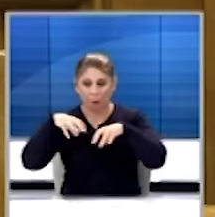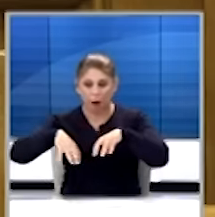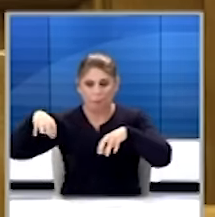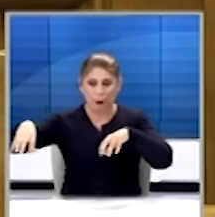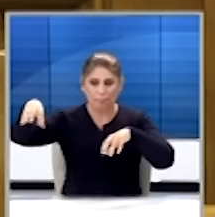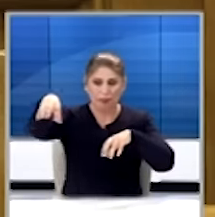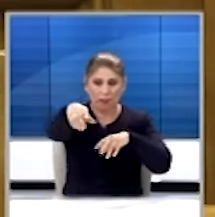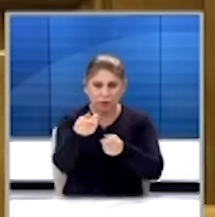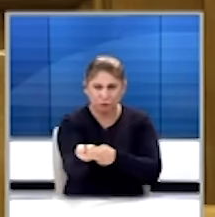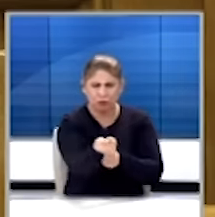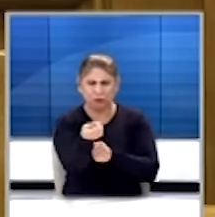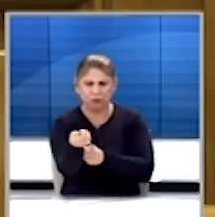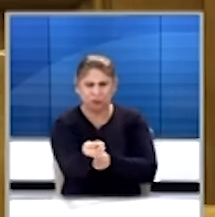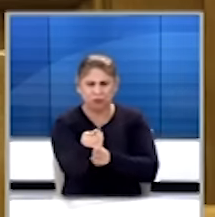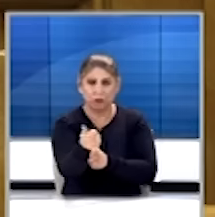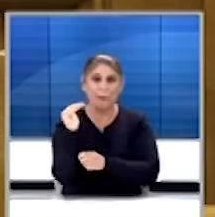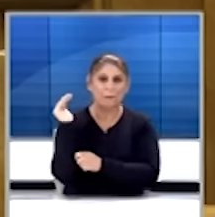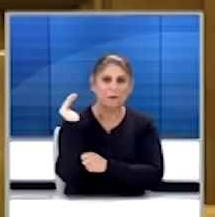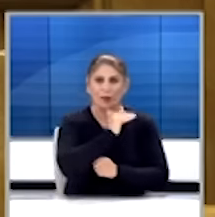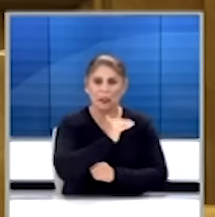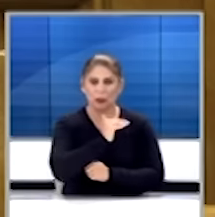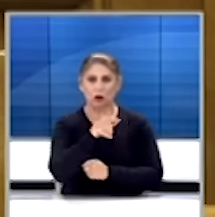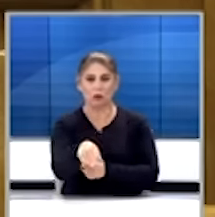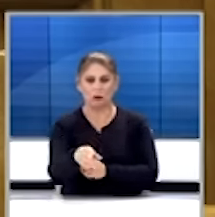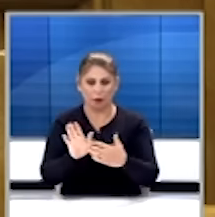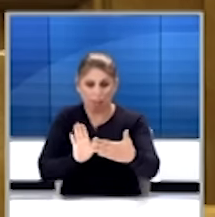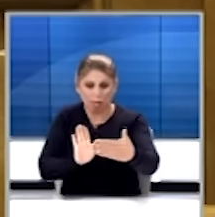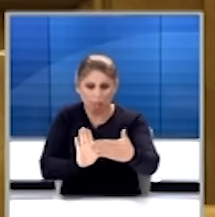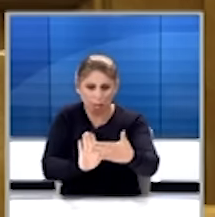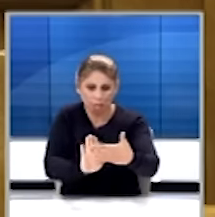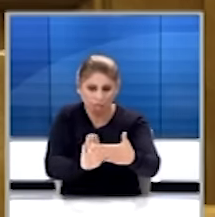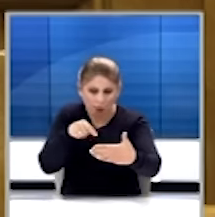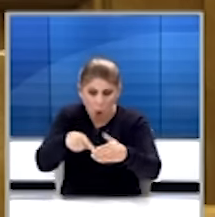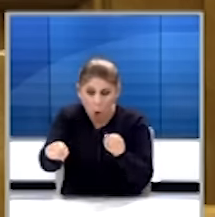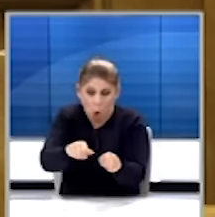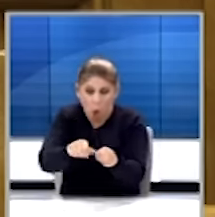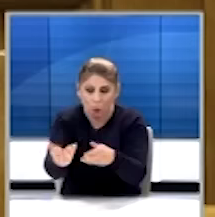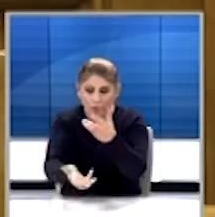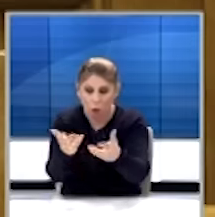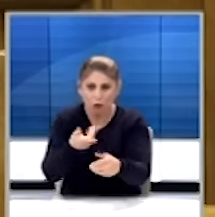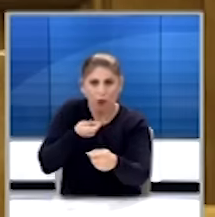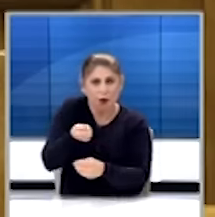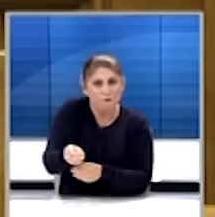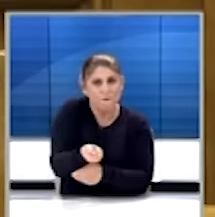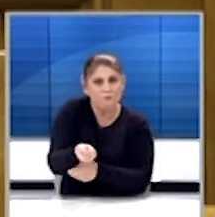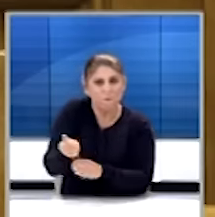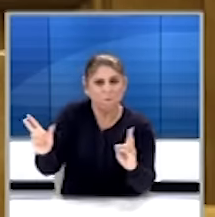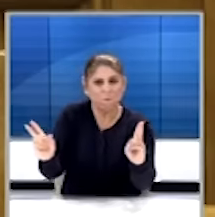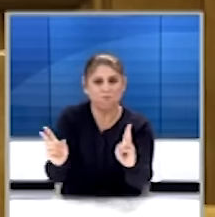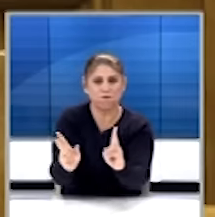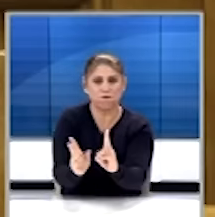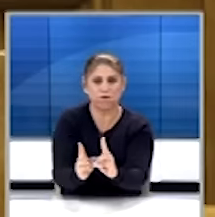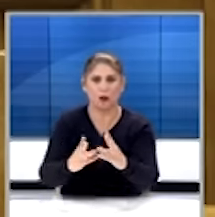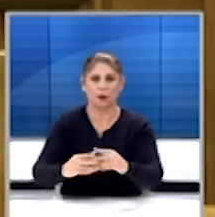μέσα στο δάσος και μπορούν σε σύντομο διάστημα να πλησιάσουν και να σβήσουν την κάθε πυρκαγιά πριν εξελιχθεί.